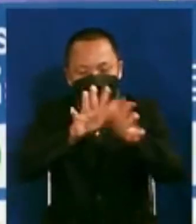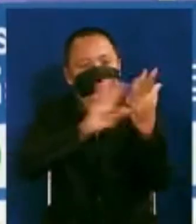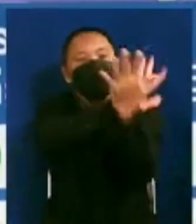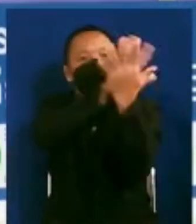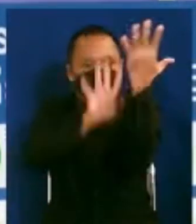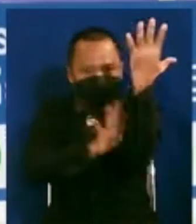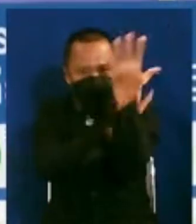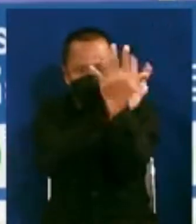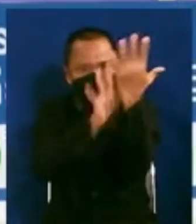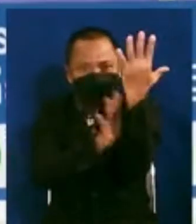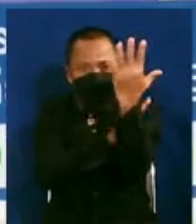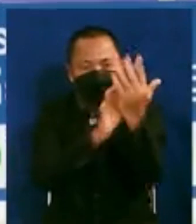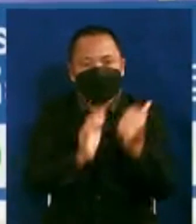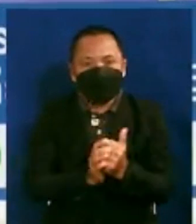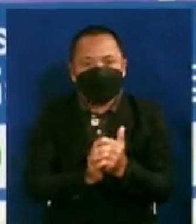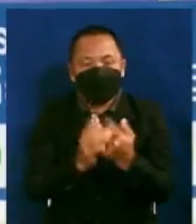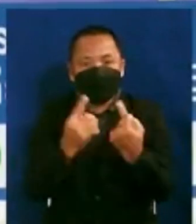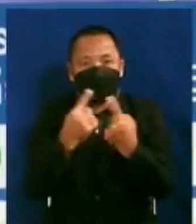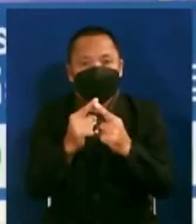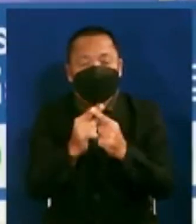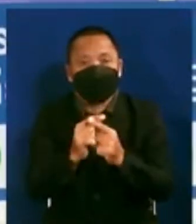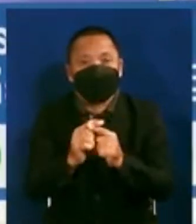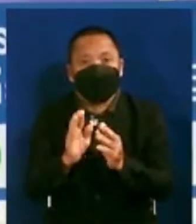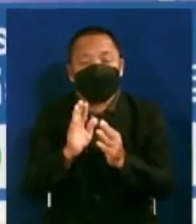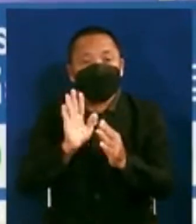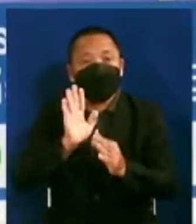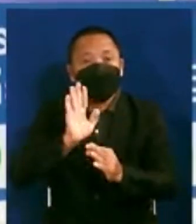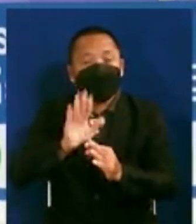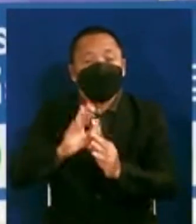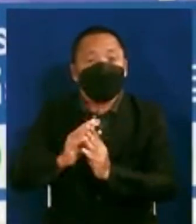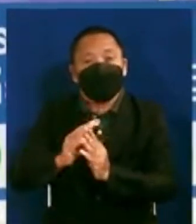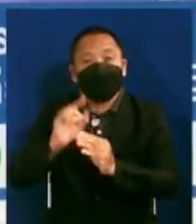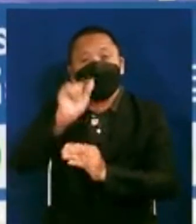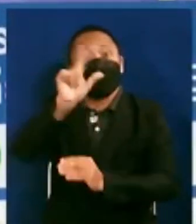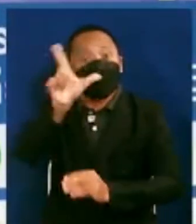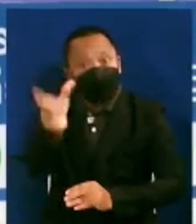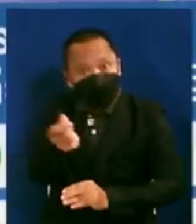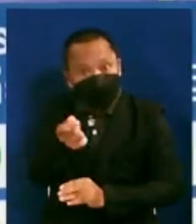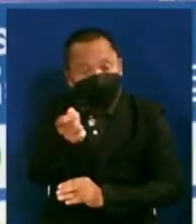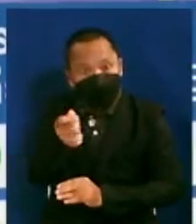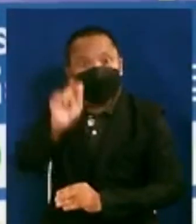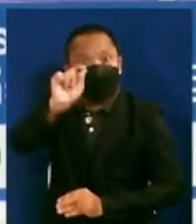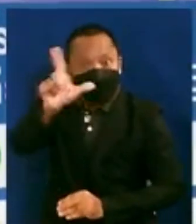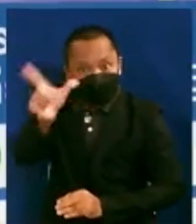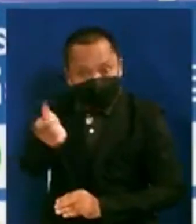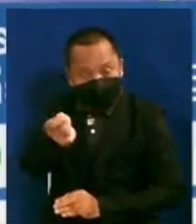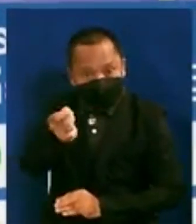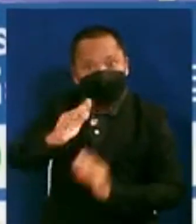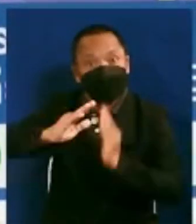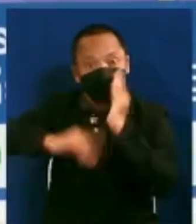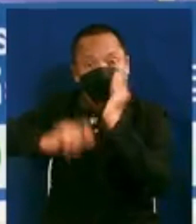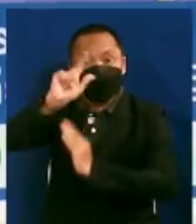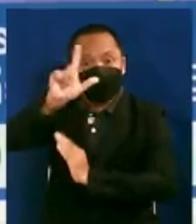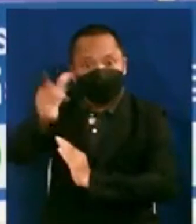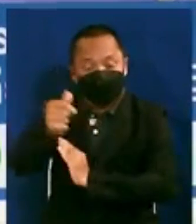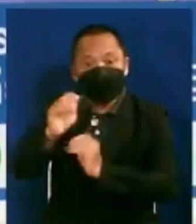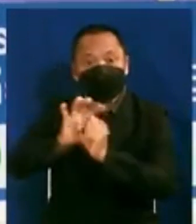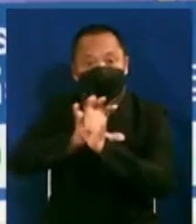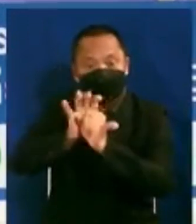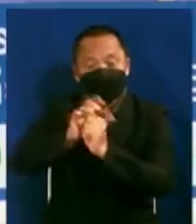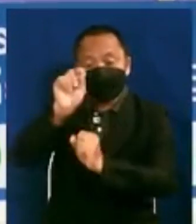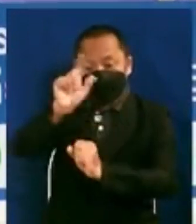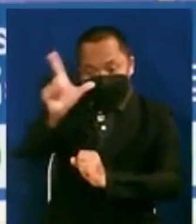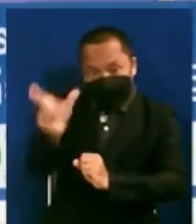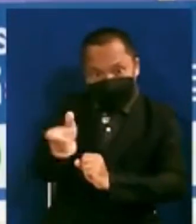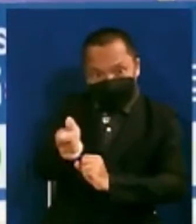ประเทศนะครับส่วนสายพันธุ์เบต้าที่มีการพูดถึงกันมากคือสายพันธุ์แอฟริกาใต้สายพันธุ์แอฟ